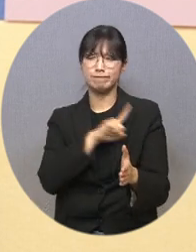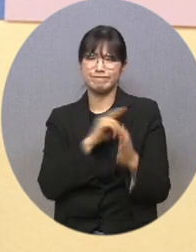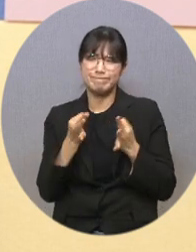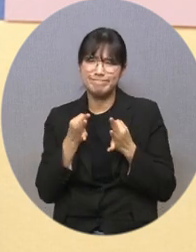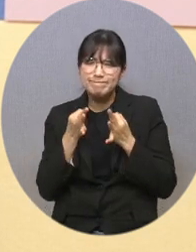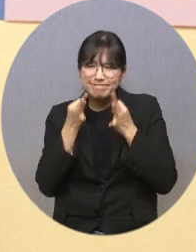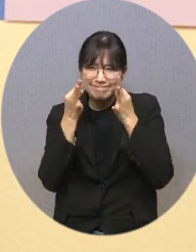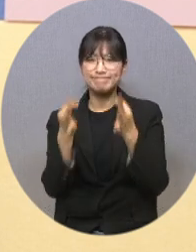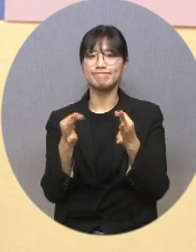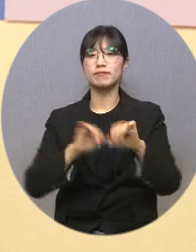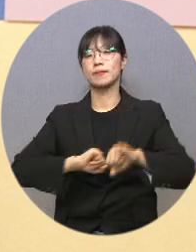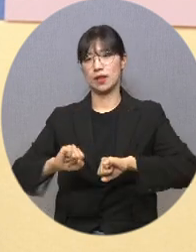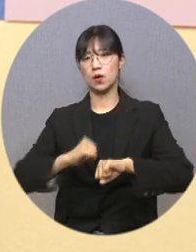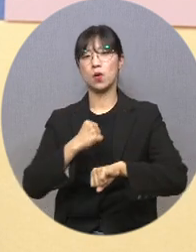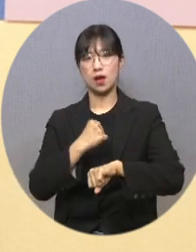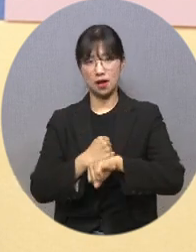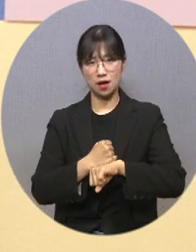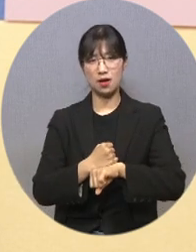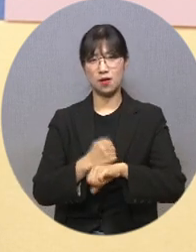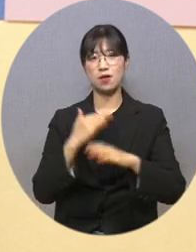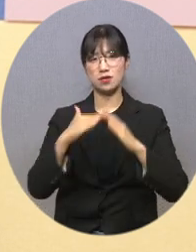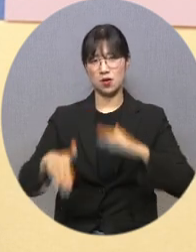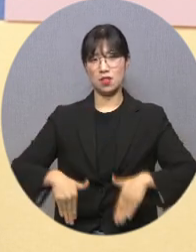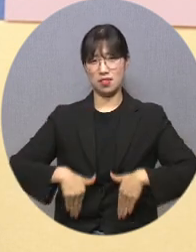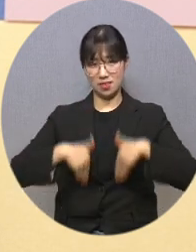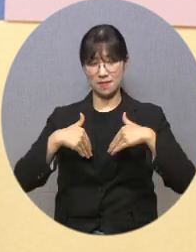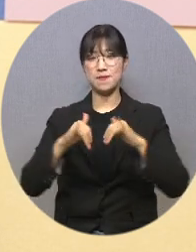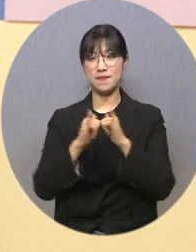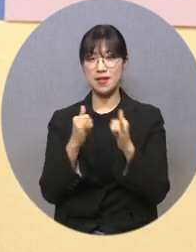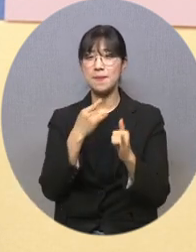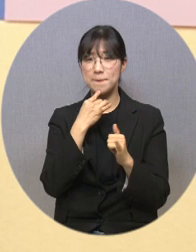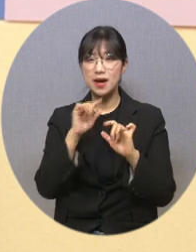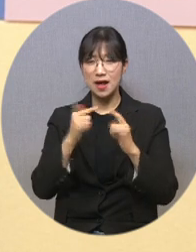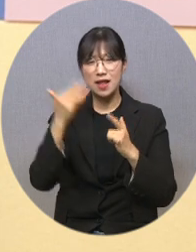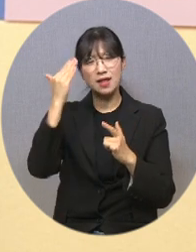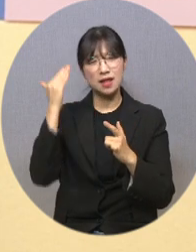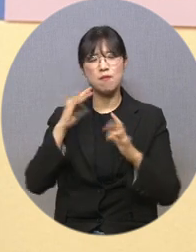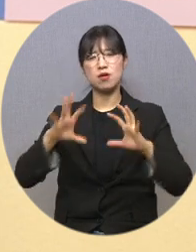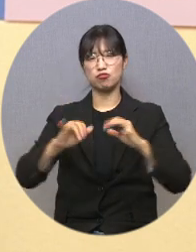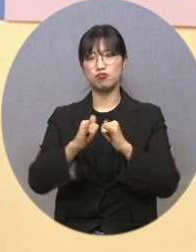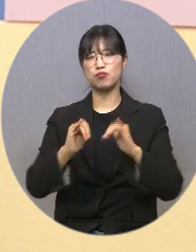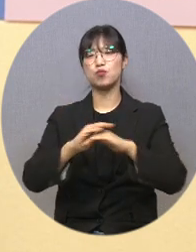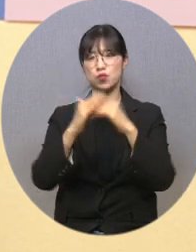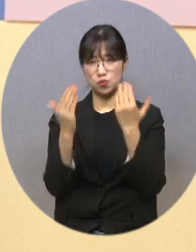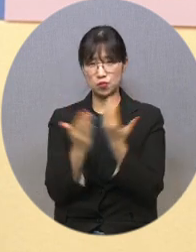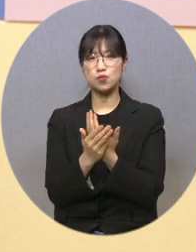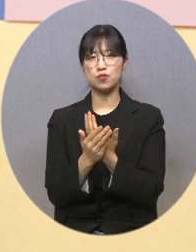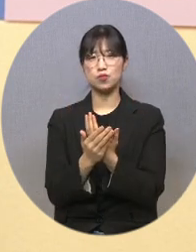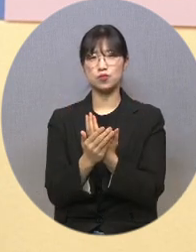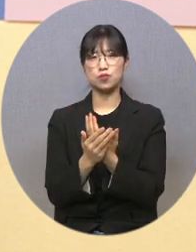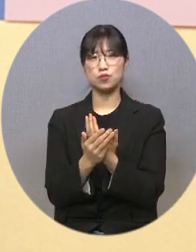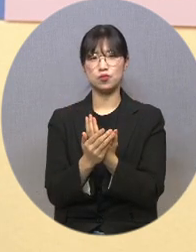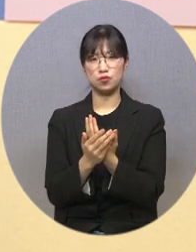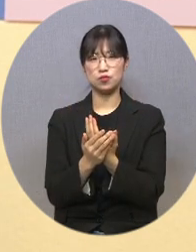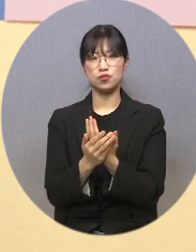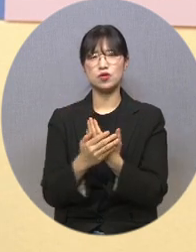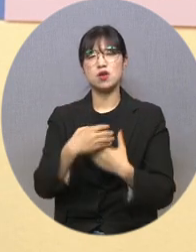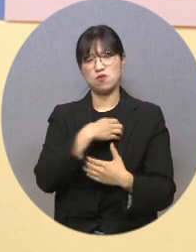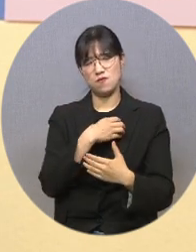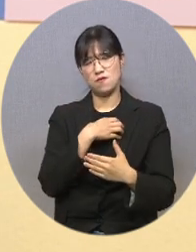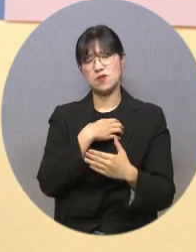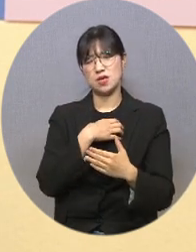것이고 우리 전남 도민들뿐만 아니라 대한민국 국민 모두가 지금 이 위기라고 볼 수 있는데